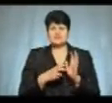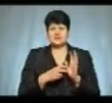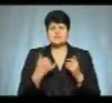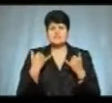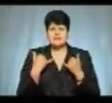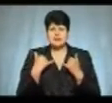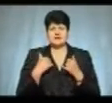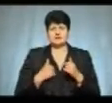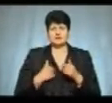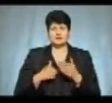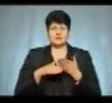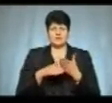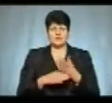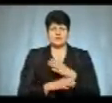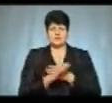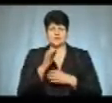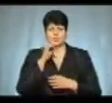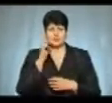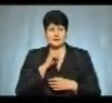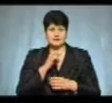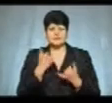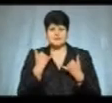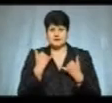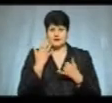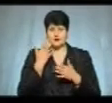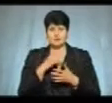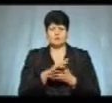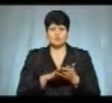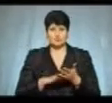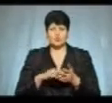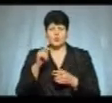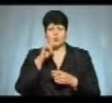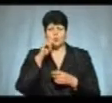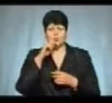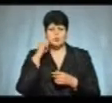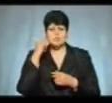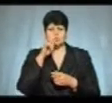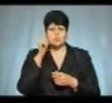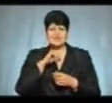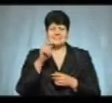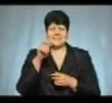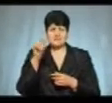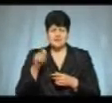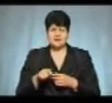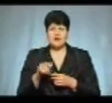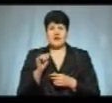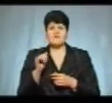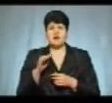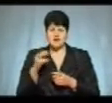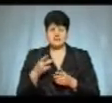Тернополя допомагають на Сході. Зараз, коли триває російсько-українська війна, афганці також настоять осторонь.